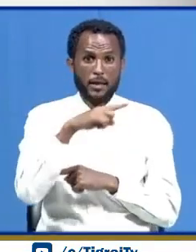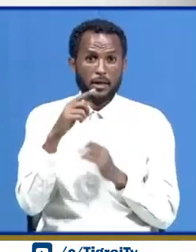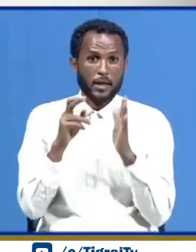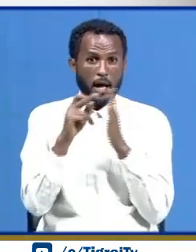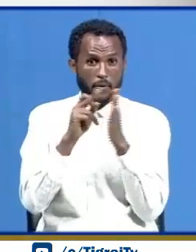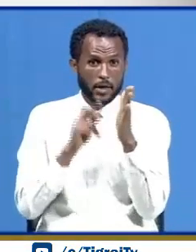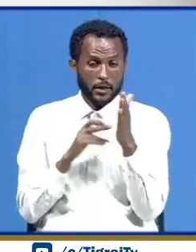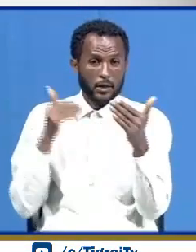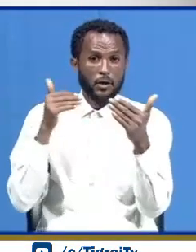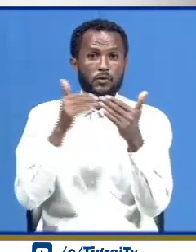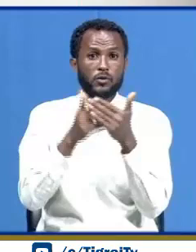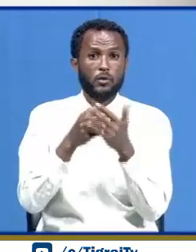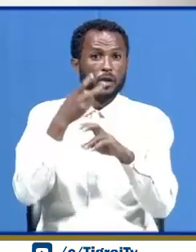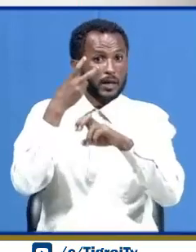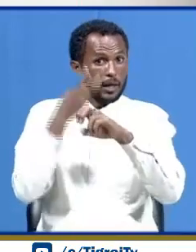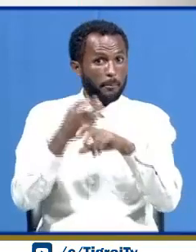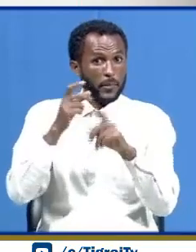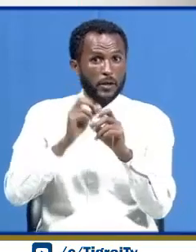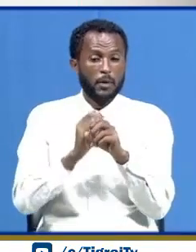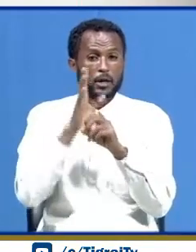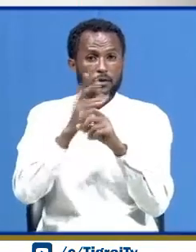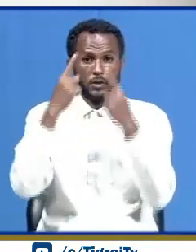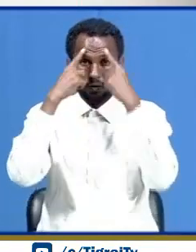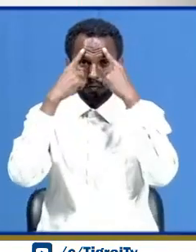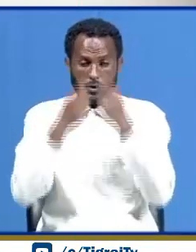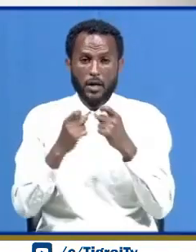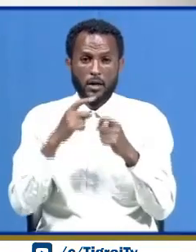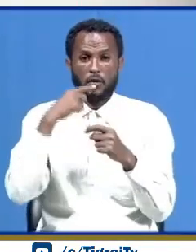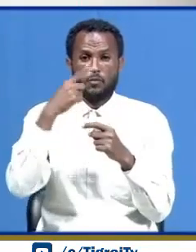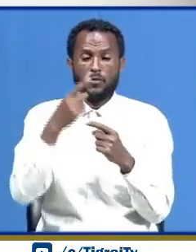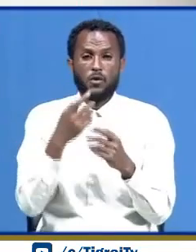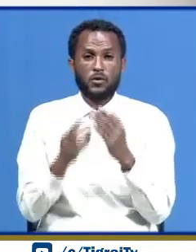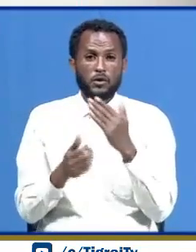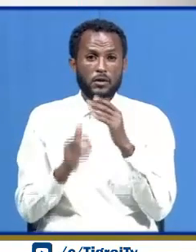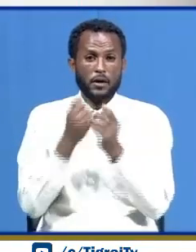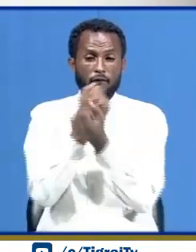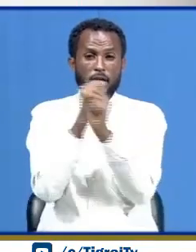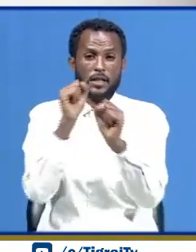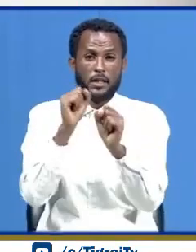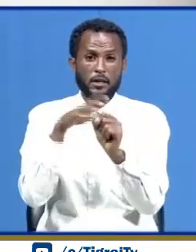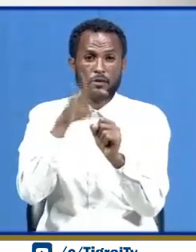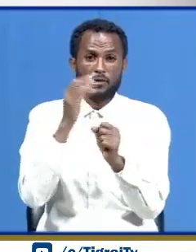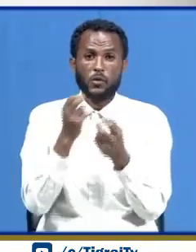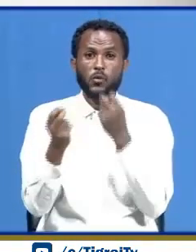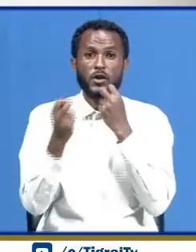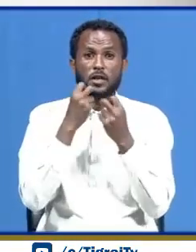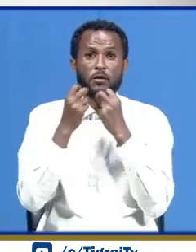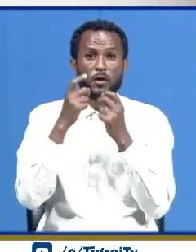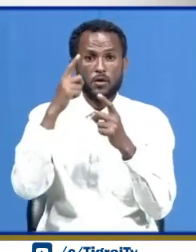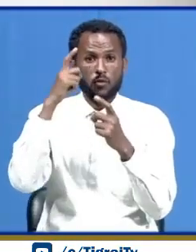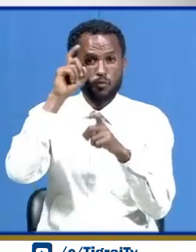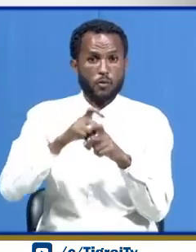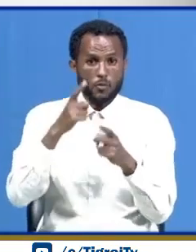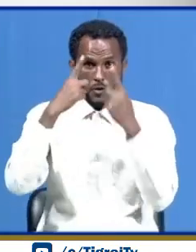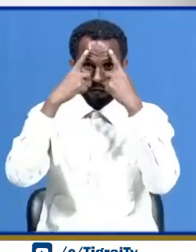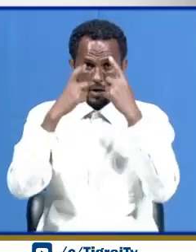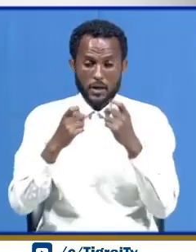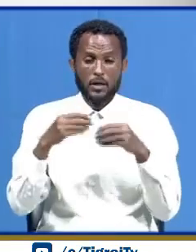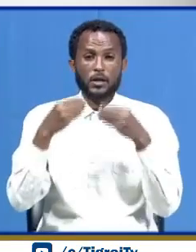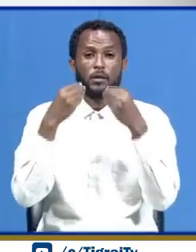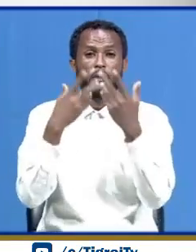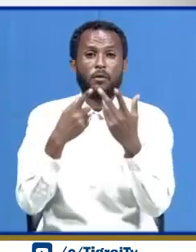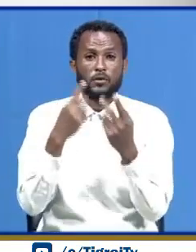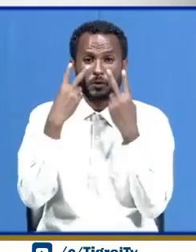ዝቐርቡ ረዚን መልእኽቲ ዘሕለፈ ውሳነ ኢሎምዎ ኣለዉ። ግዳያት ግፍዒ ፍትሒ ንክረኽቡን ገበነኛታት ግቡእ ፍርዲ ንክወሃቦምን